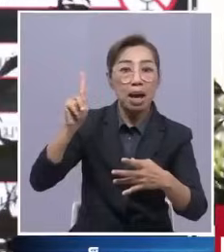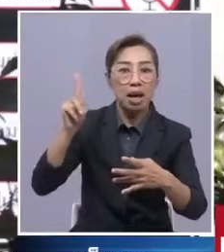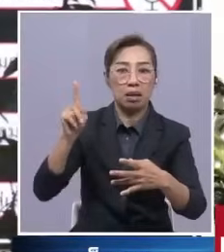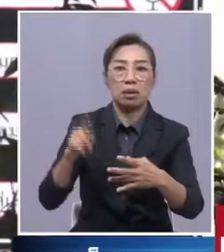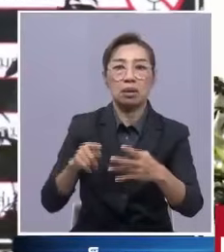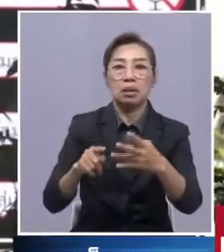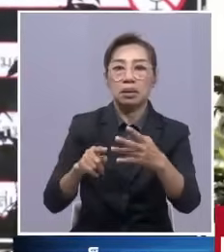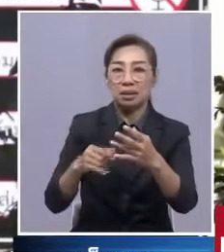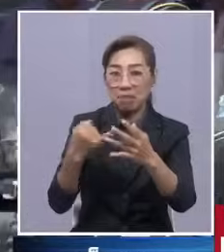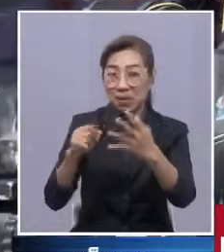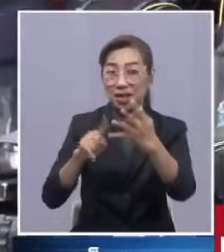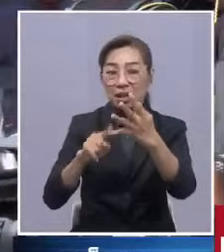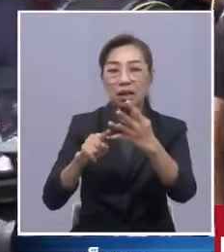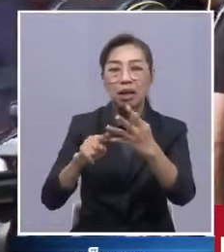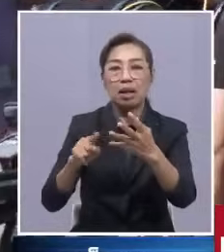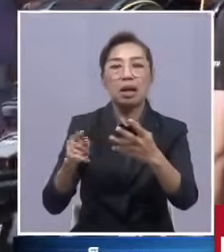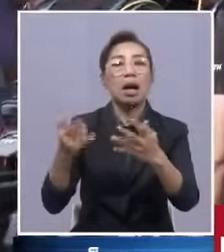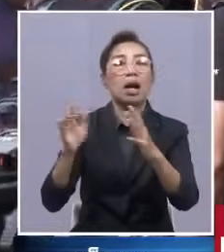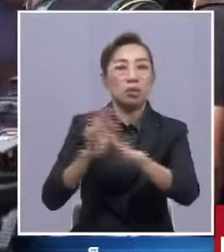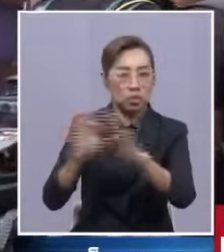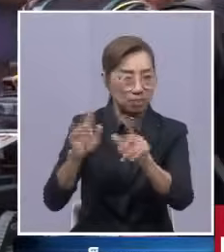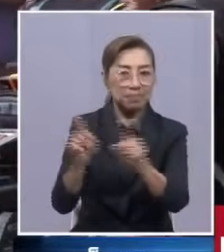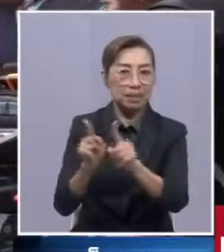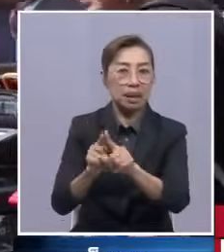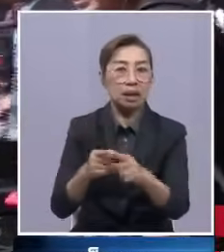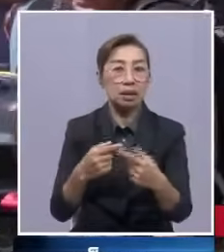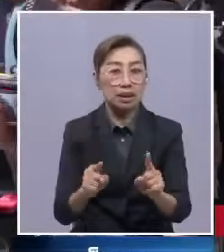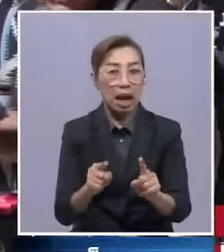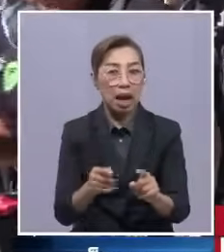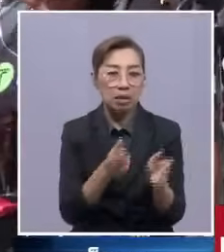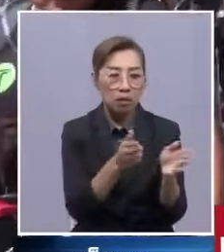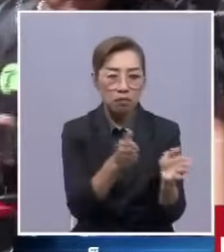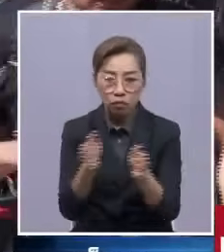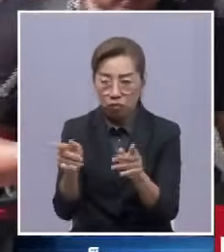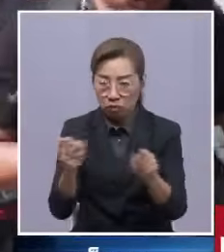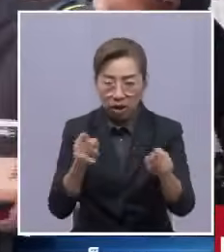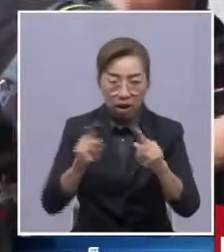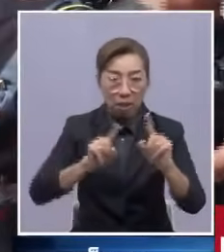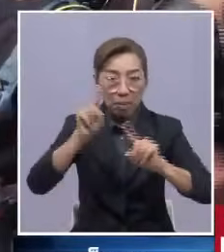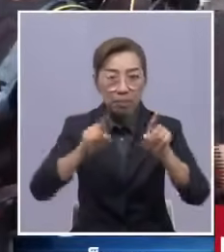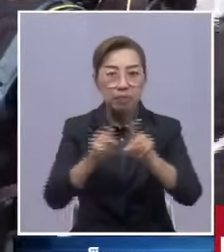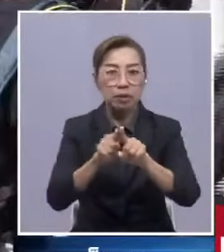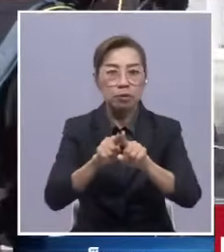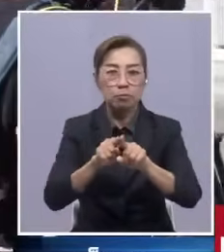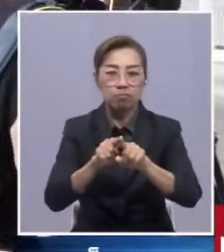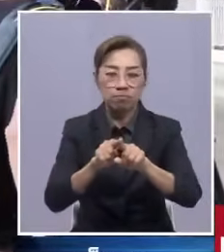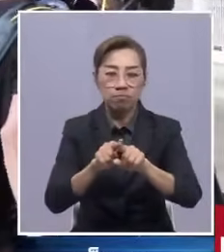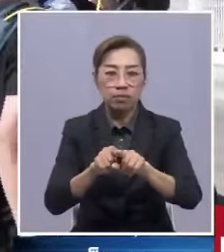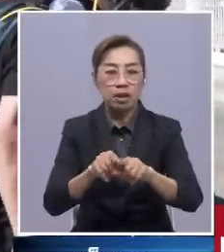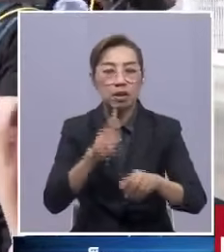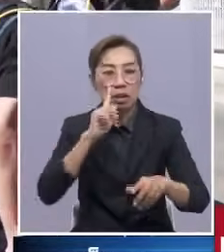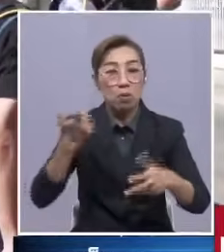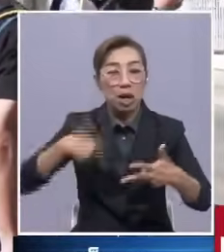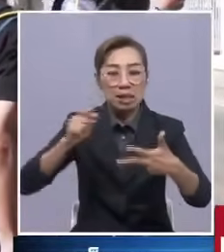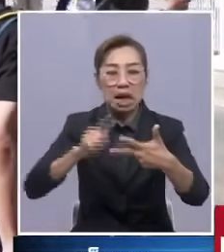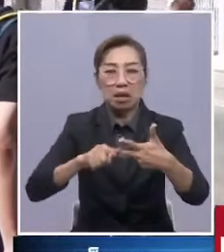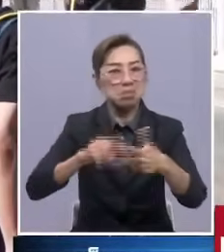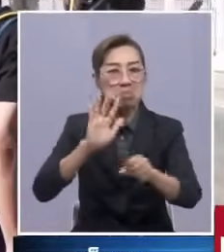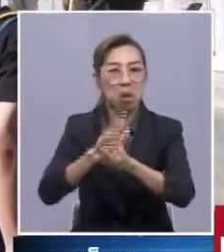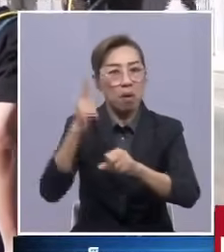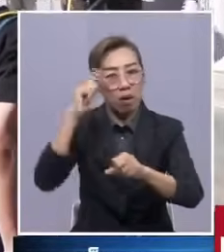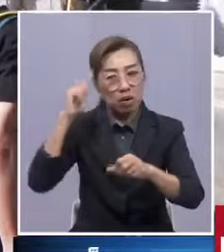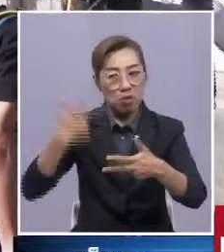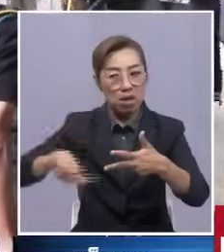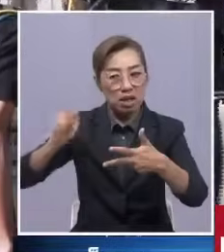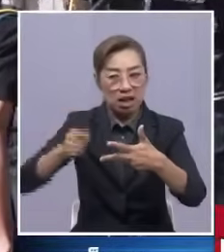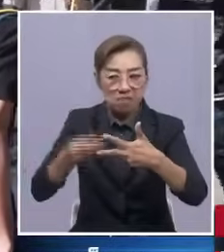ในคดีนี้มีการประเมินกันจากทั้ง2ฝ่ายคู่ความครับว่าจะต้องสู้กันถึง3ศาลนะครับทันที